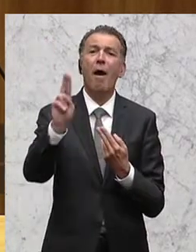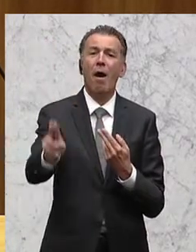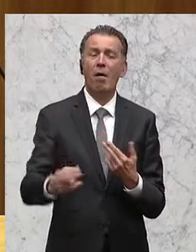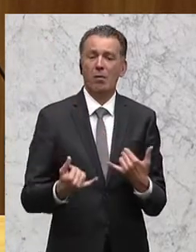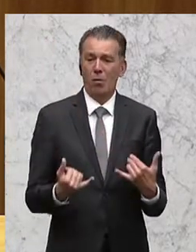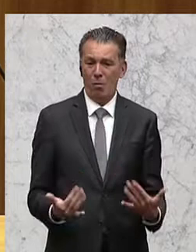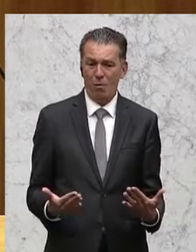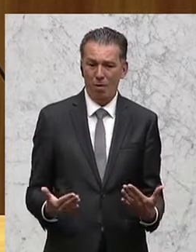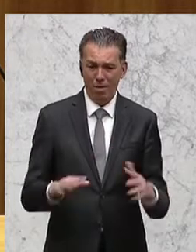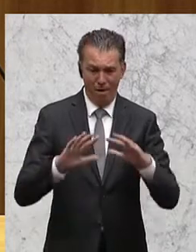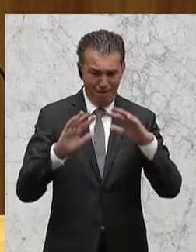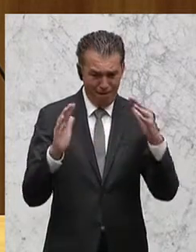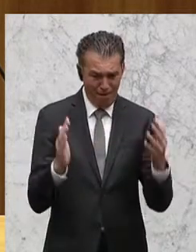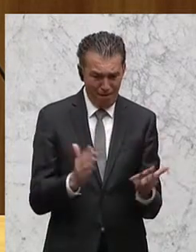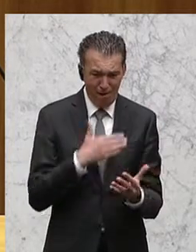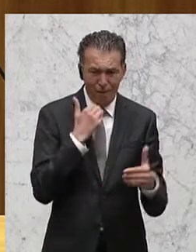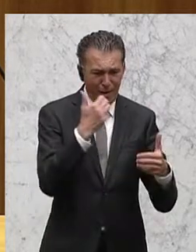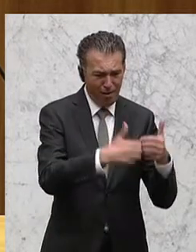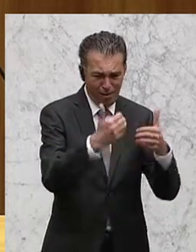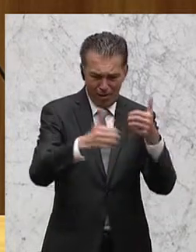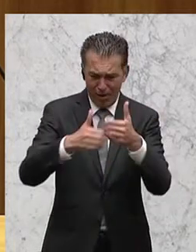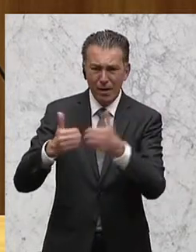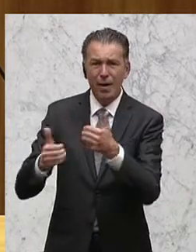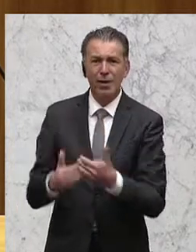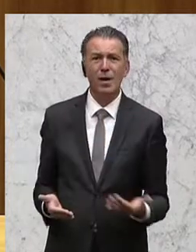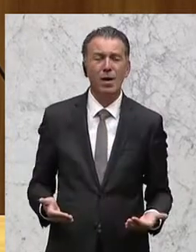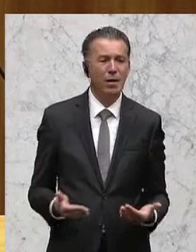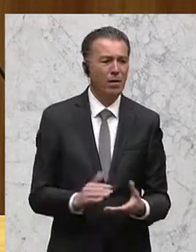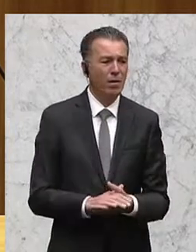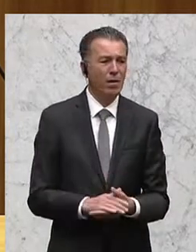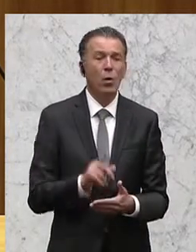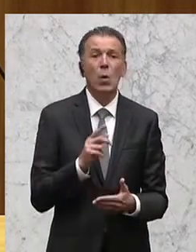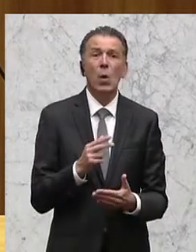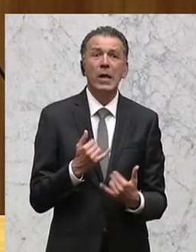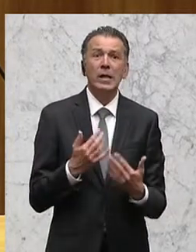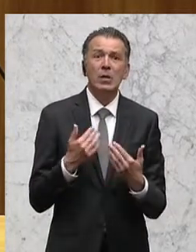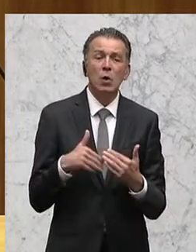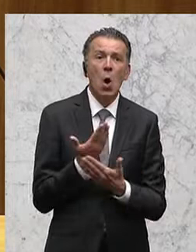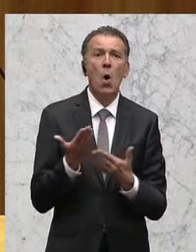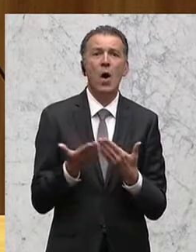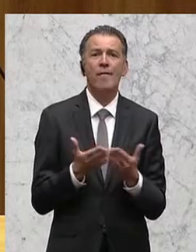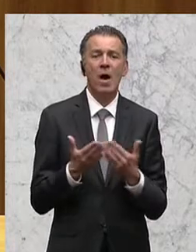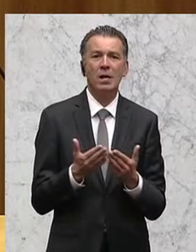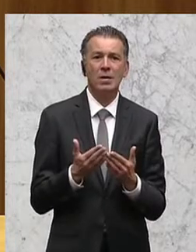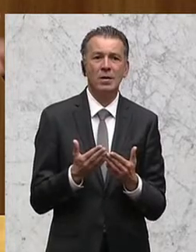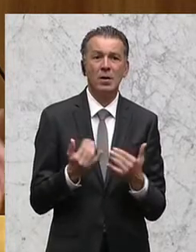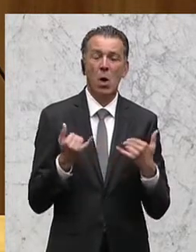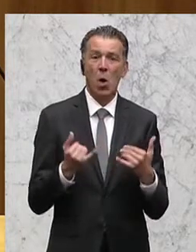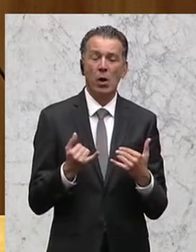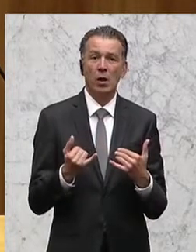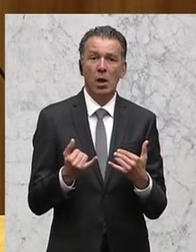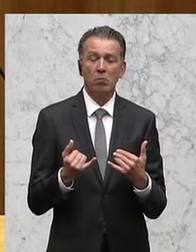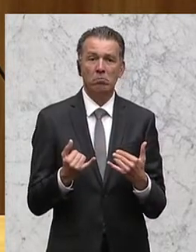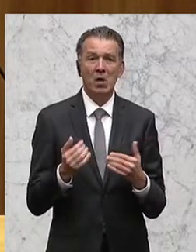auseinandersetzung auf unserem globus gehabt da gibt es eine neue dimension man bekommt die bilder des krieges ins haus